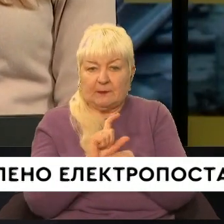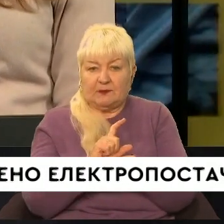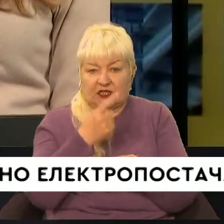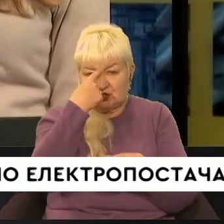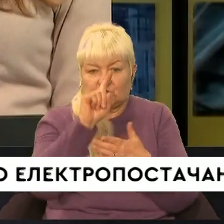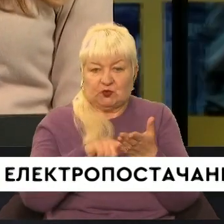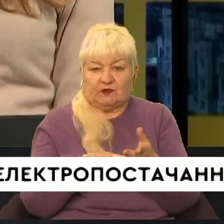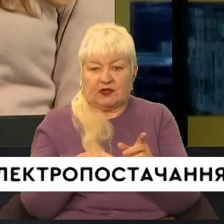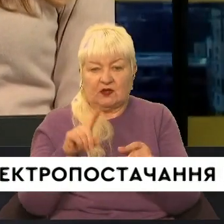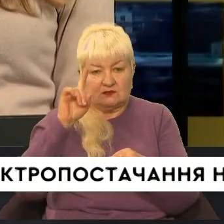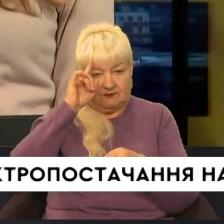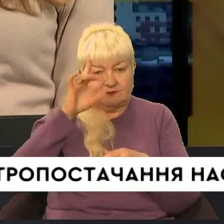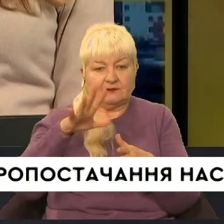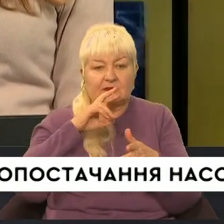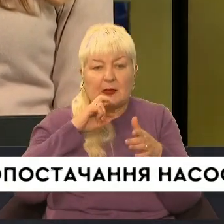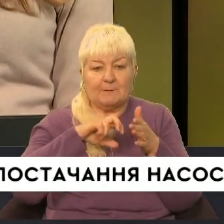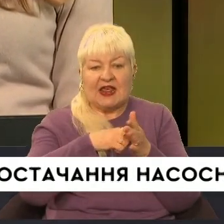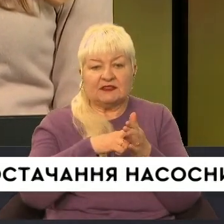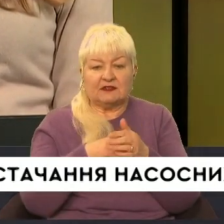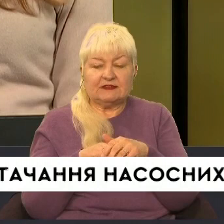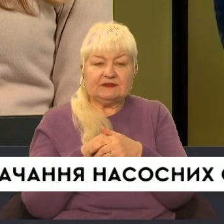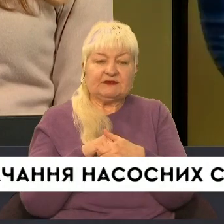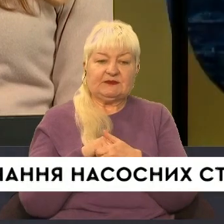от в таких умовах?